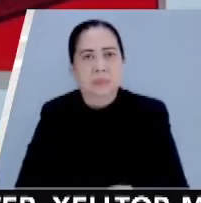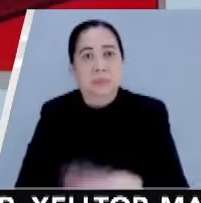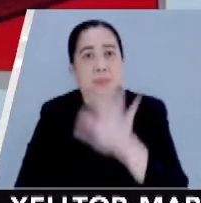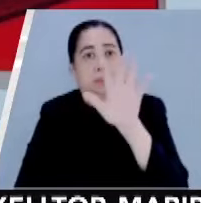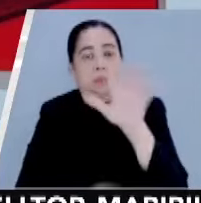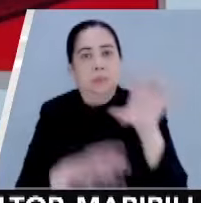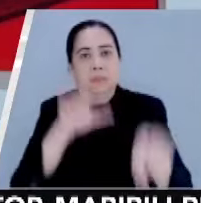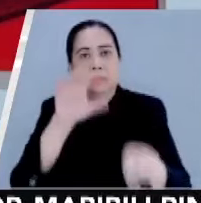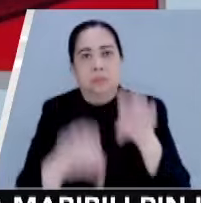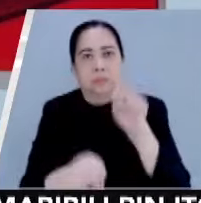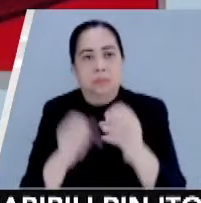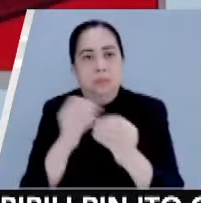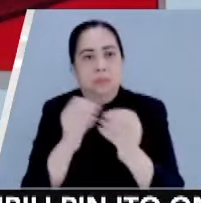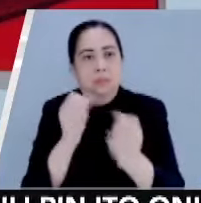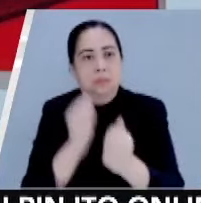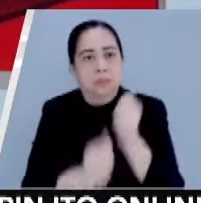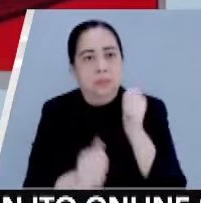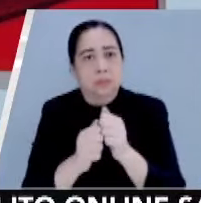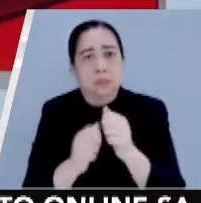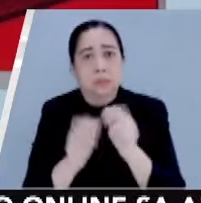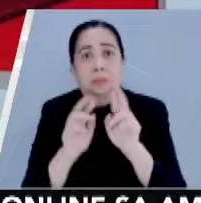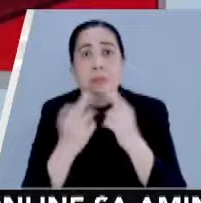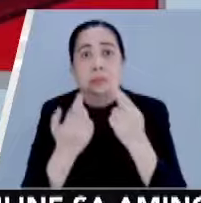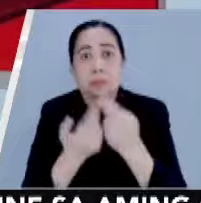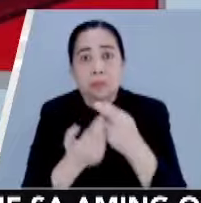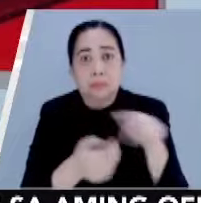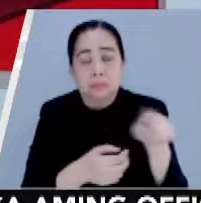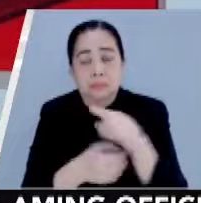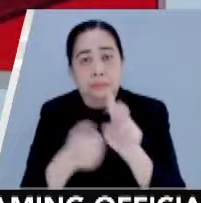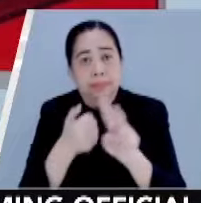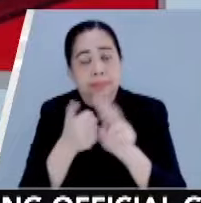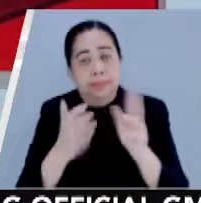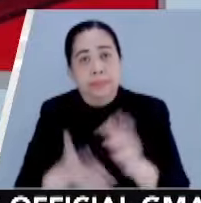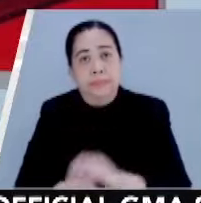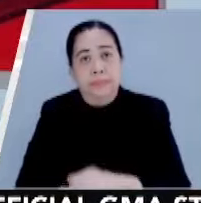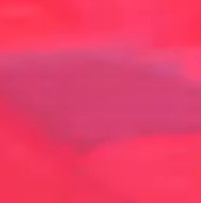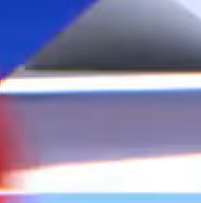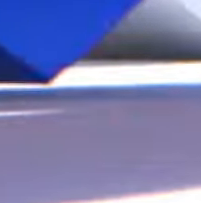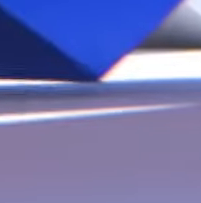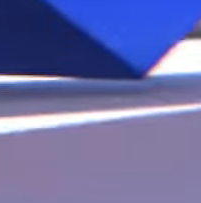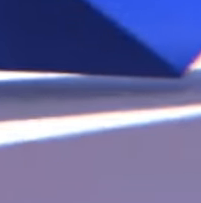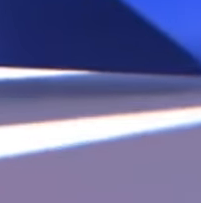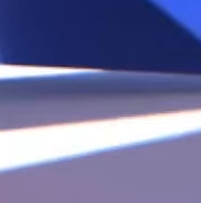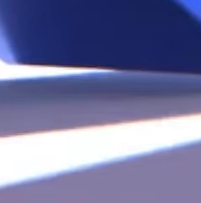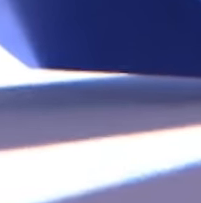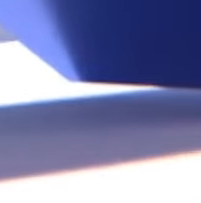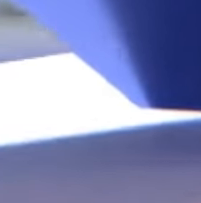at karamihan kaanak umano ng mga biktima. Nakatutok si June Veneracion.